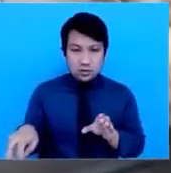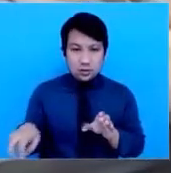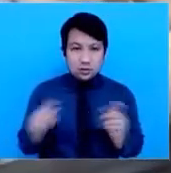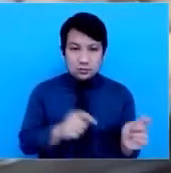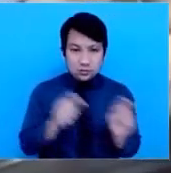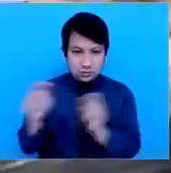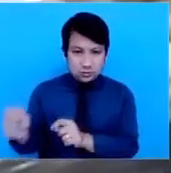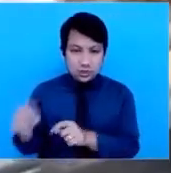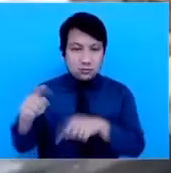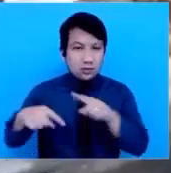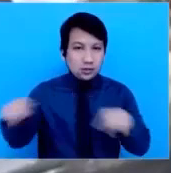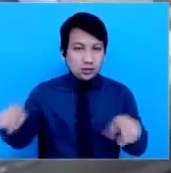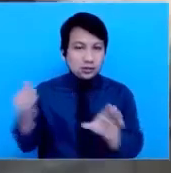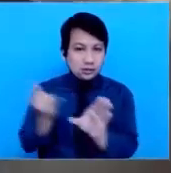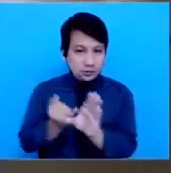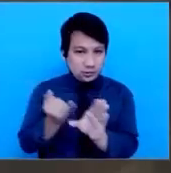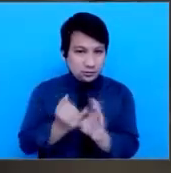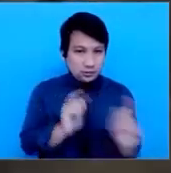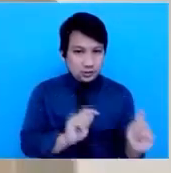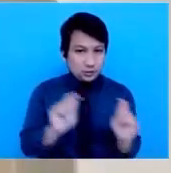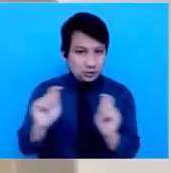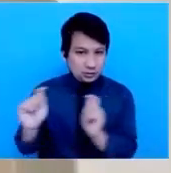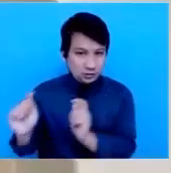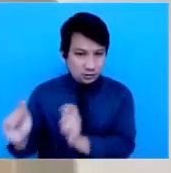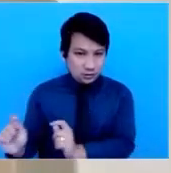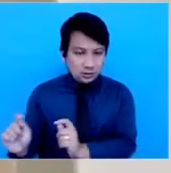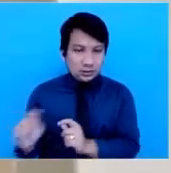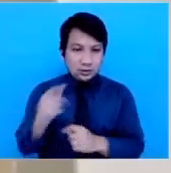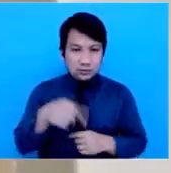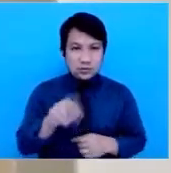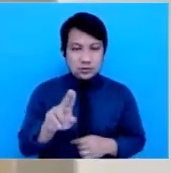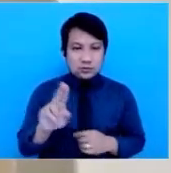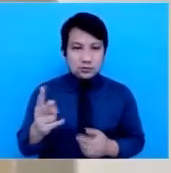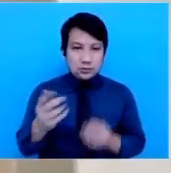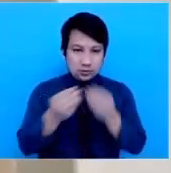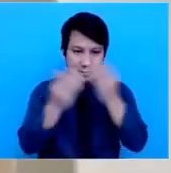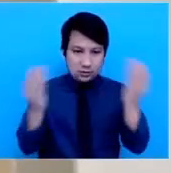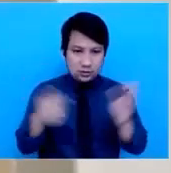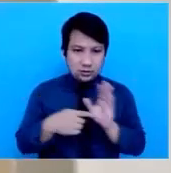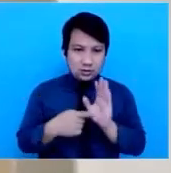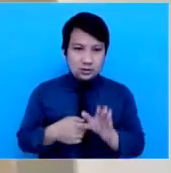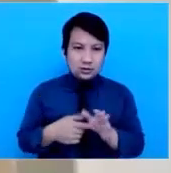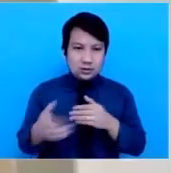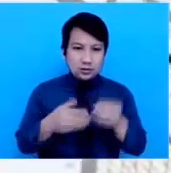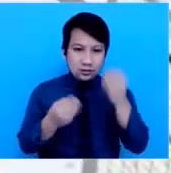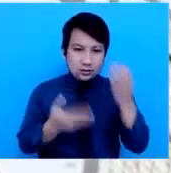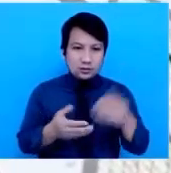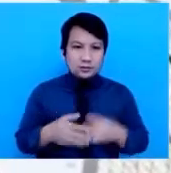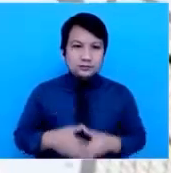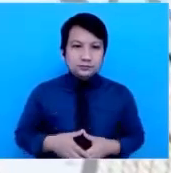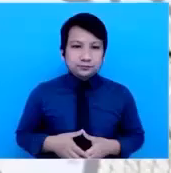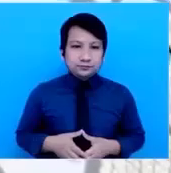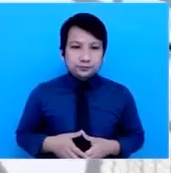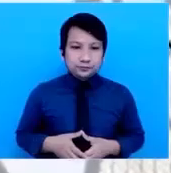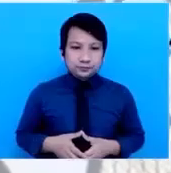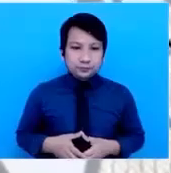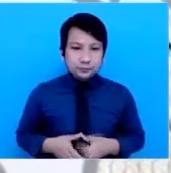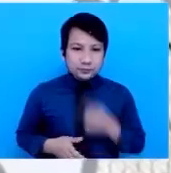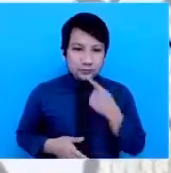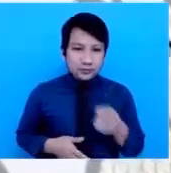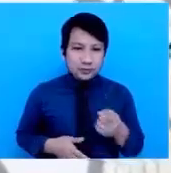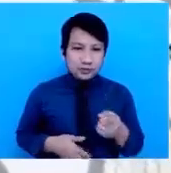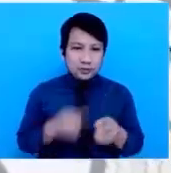ibang sasakyan, ibang public transport, yung driver po ay pinababalik na lang po. May mga